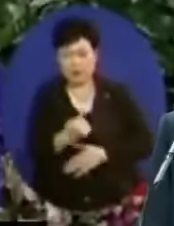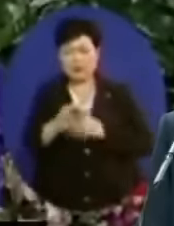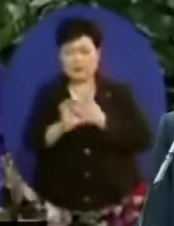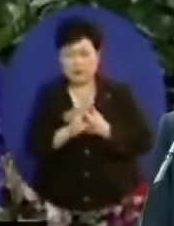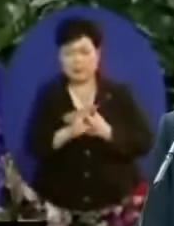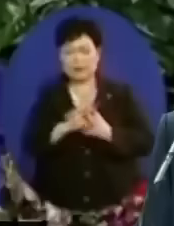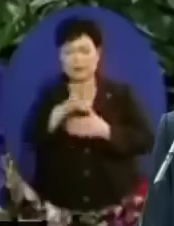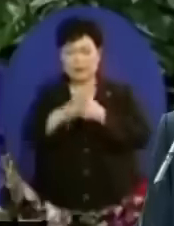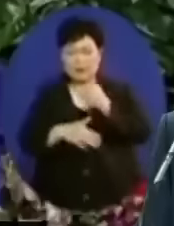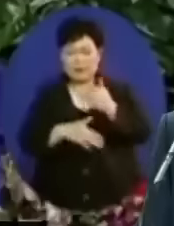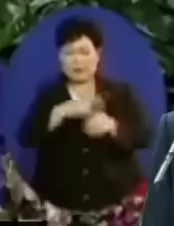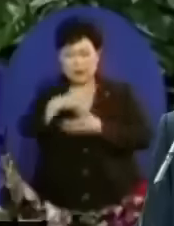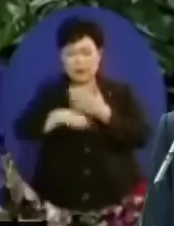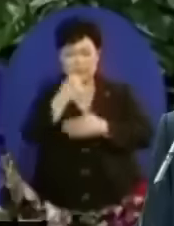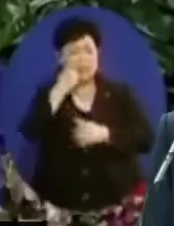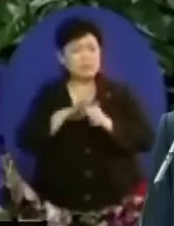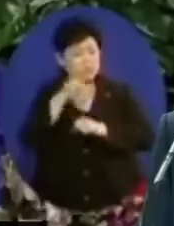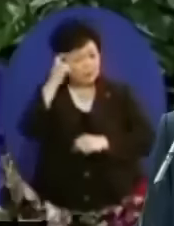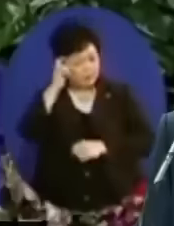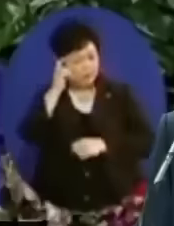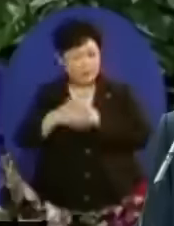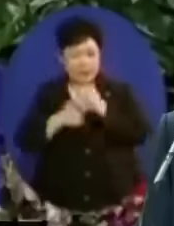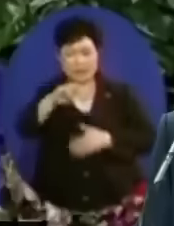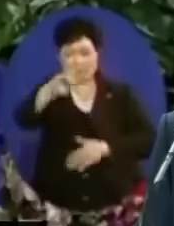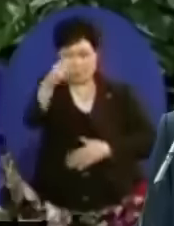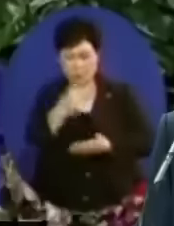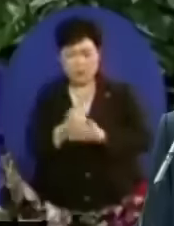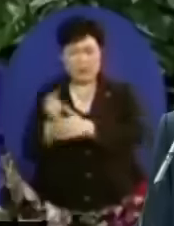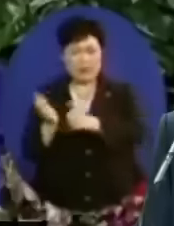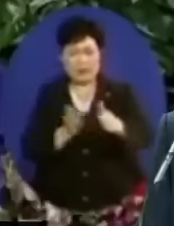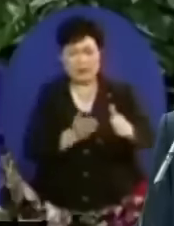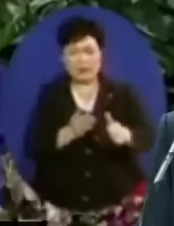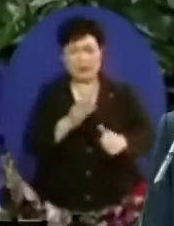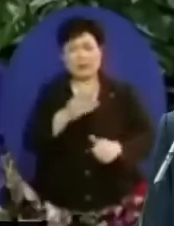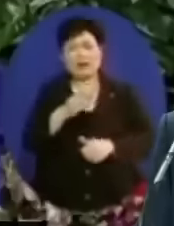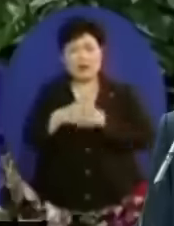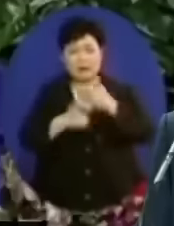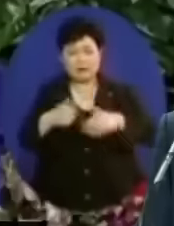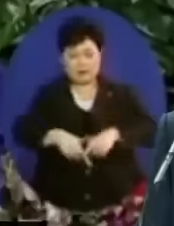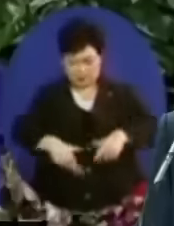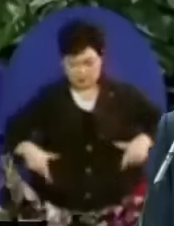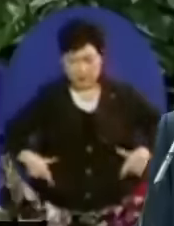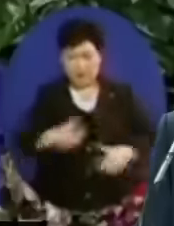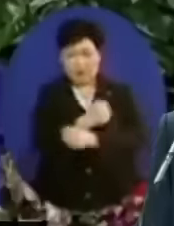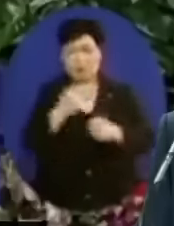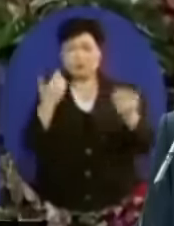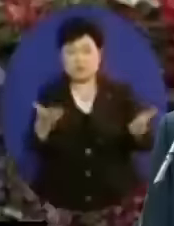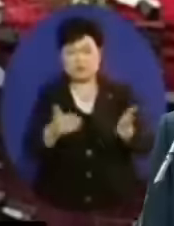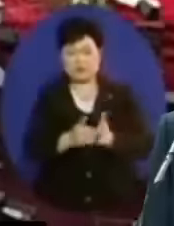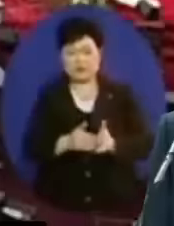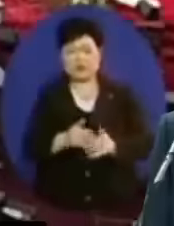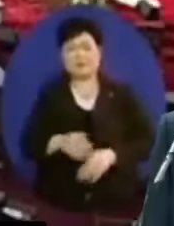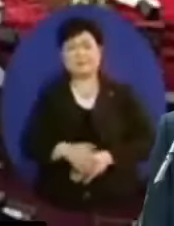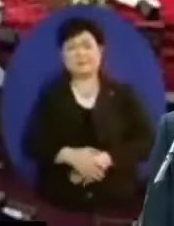그리하면 그가 긍휼히 여기시리라. 우리 하나님께로 돌아오라. 그가 너그럽게 용서하시리라.